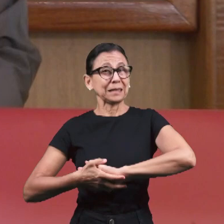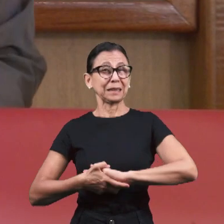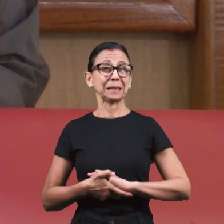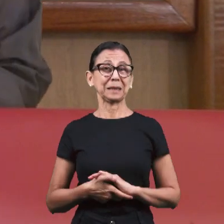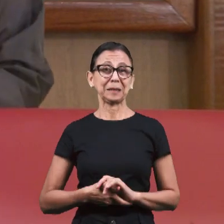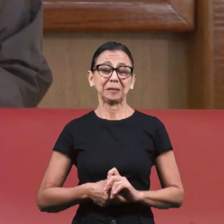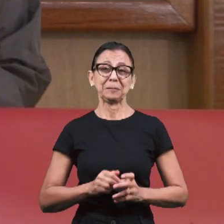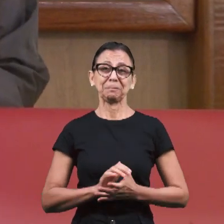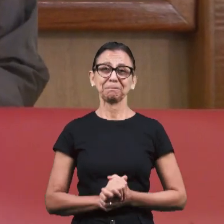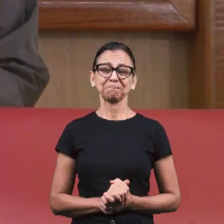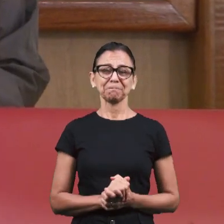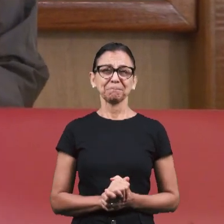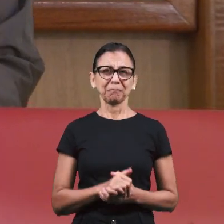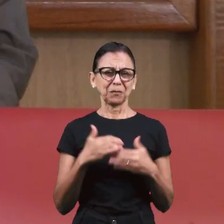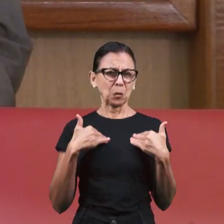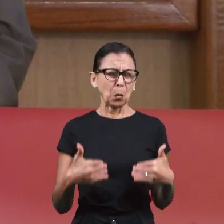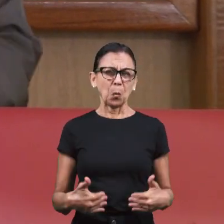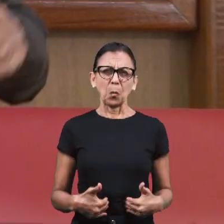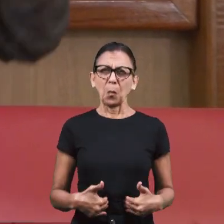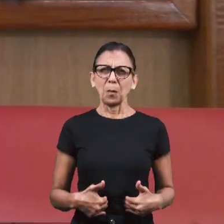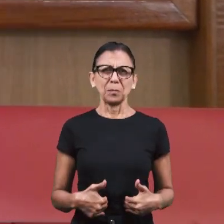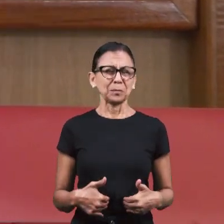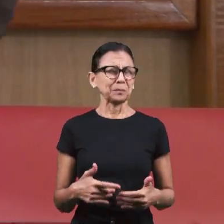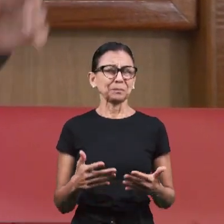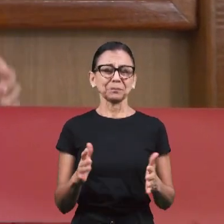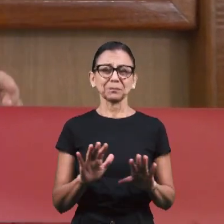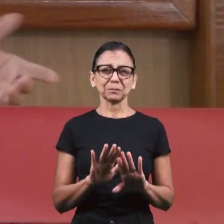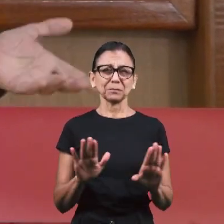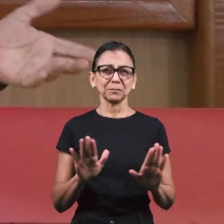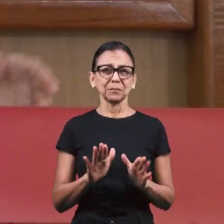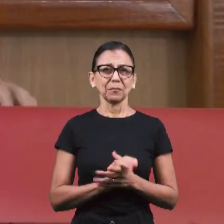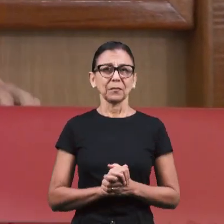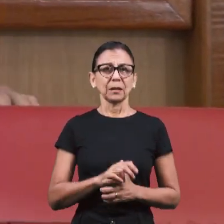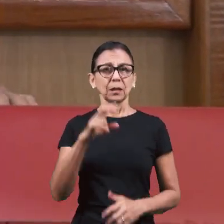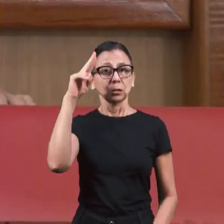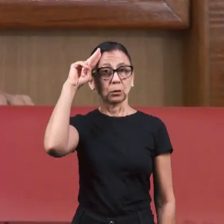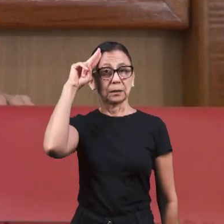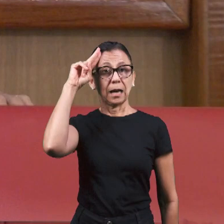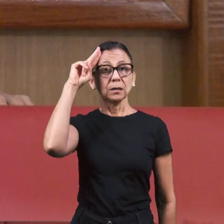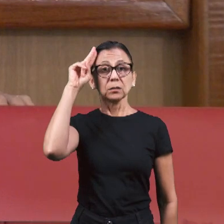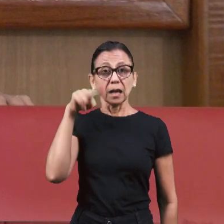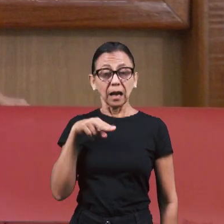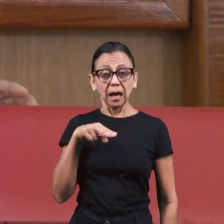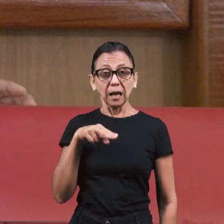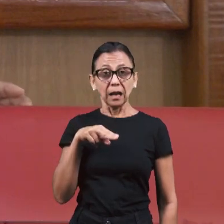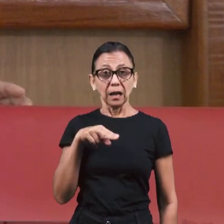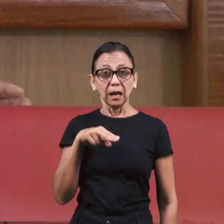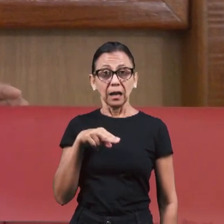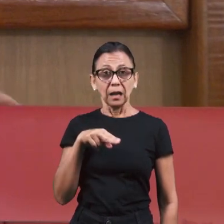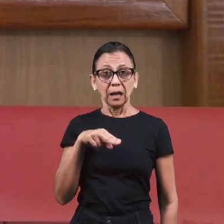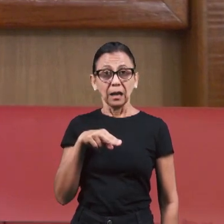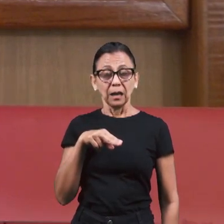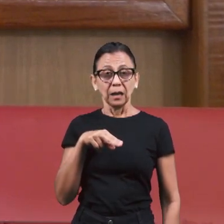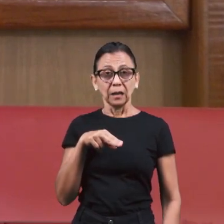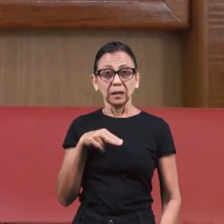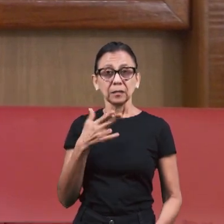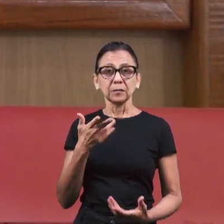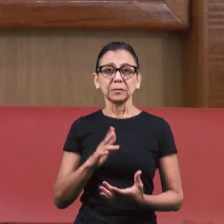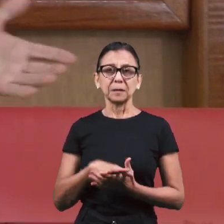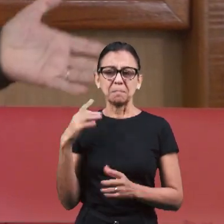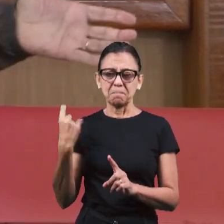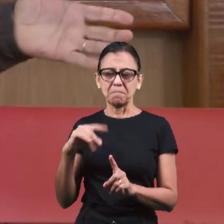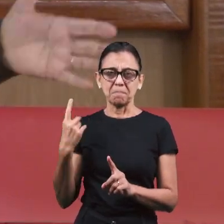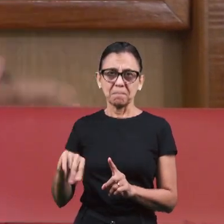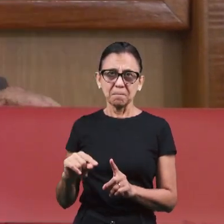détruits physiquement, moralement, par qui? Par les soldats? Non, par les religieux. C'est dur de dire cela, c'est